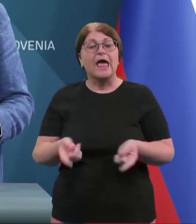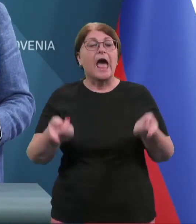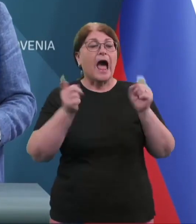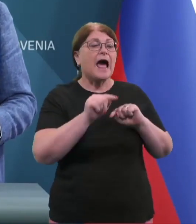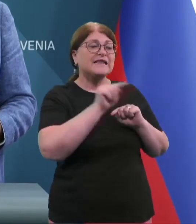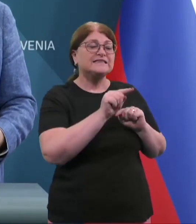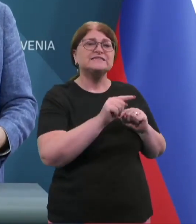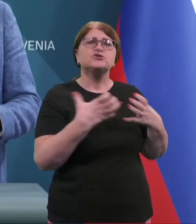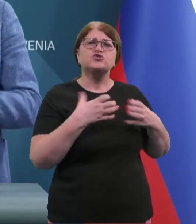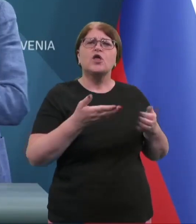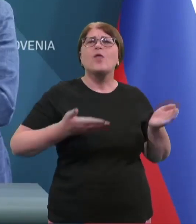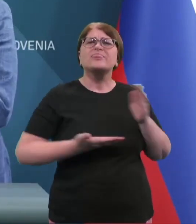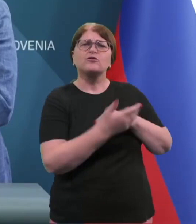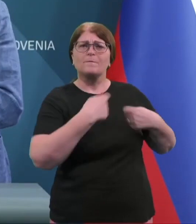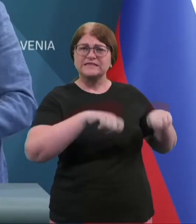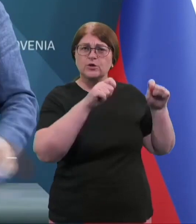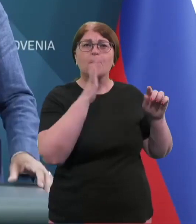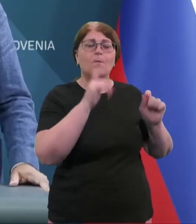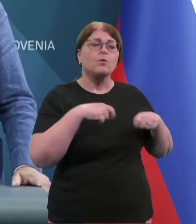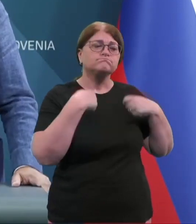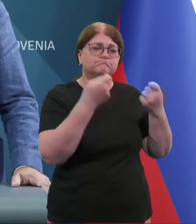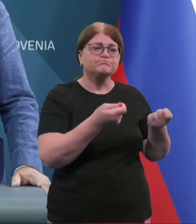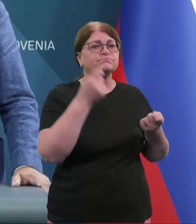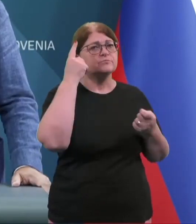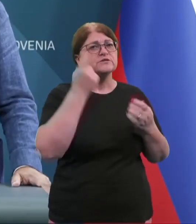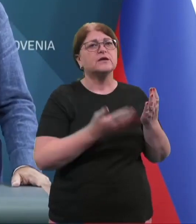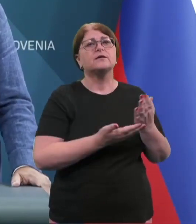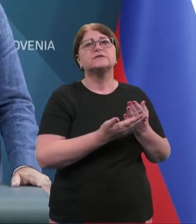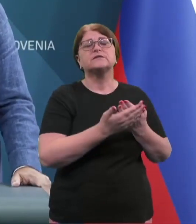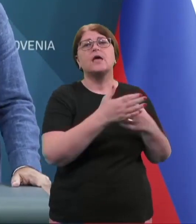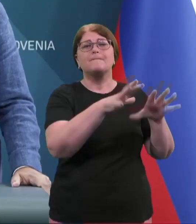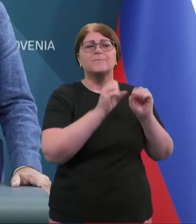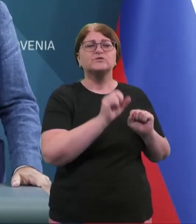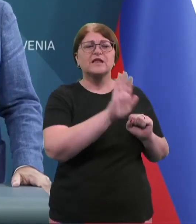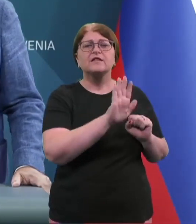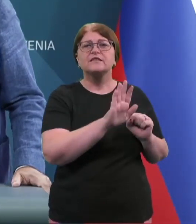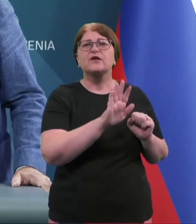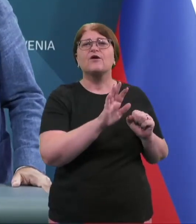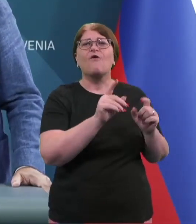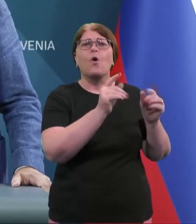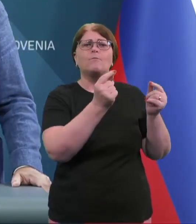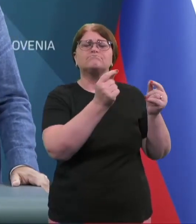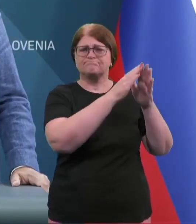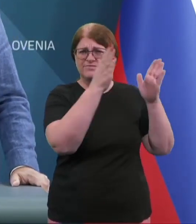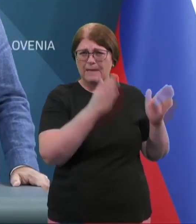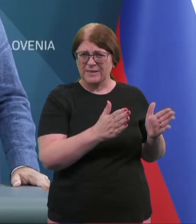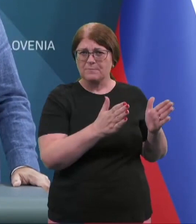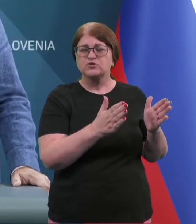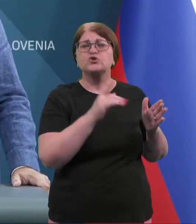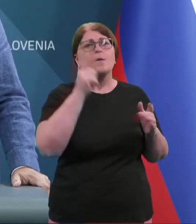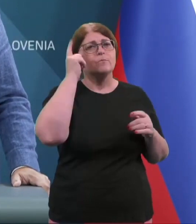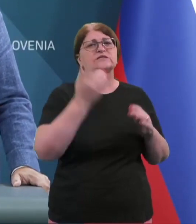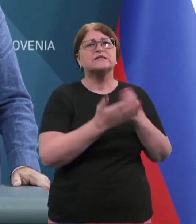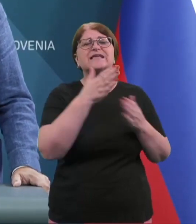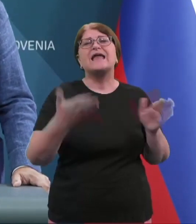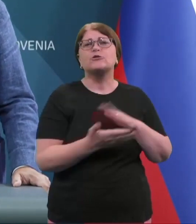bojo odločili za nadomestno gradnjo, poskrbela za nadomestno gradnjo, prezela njihovo nepremičnino in poskrbela za